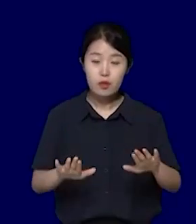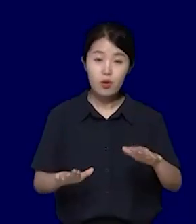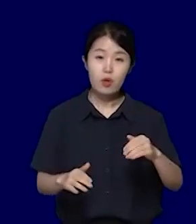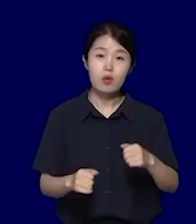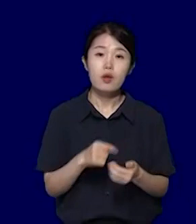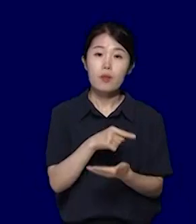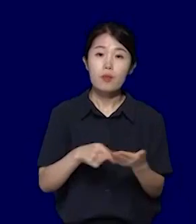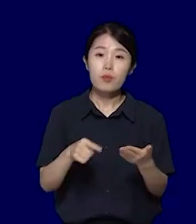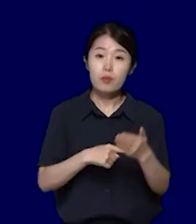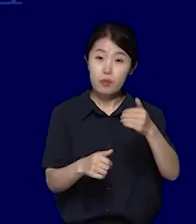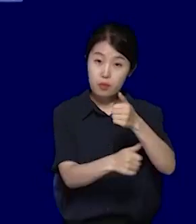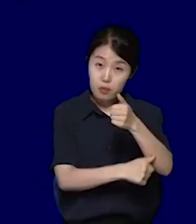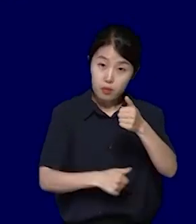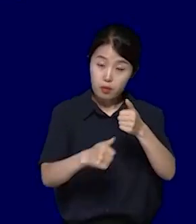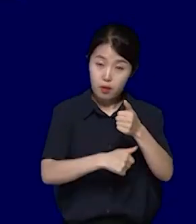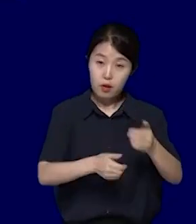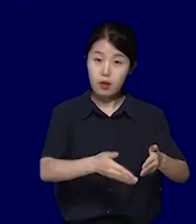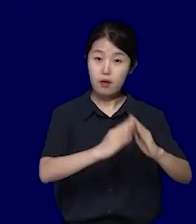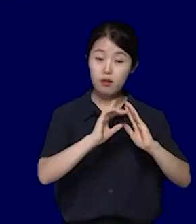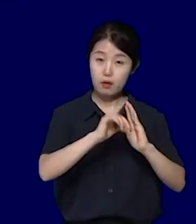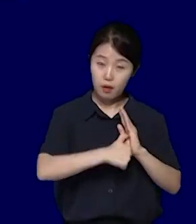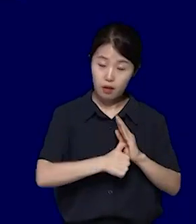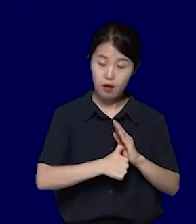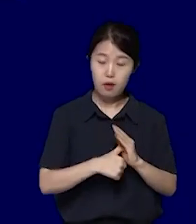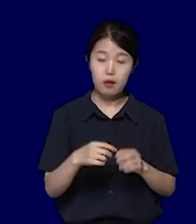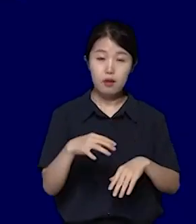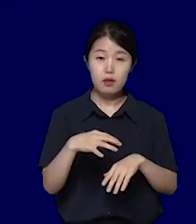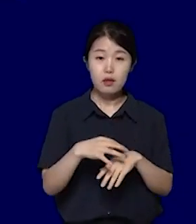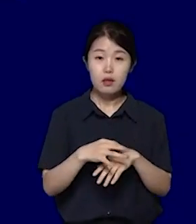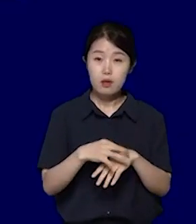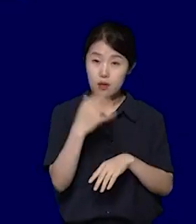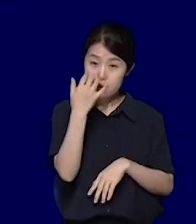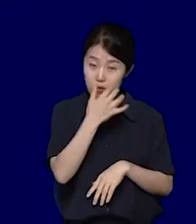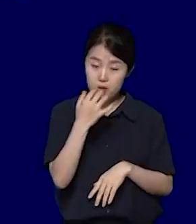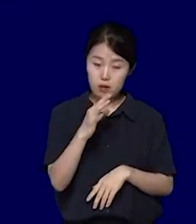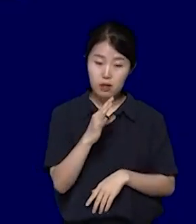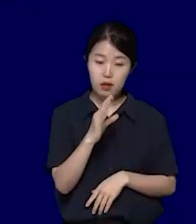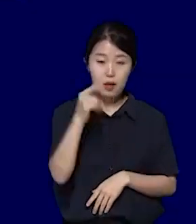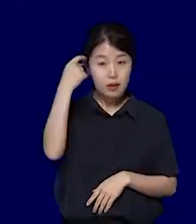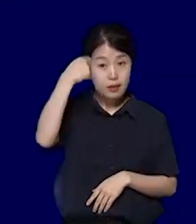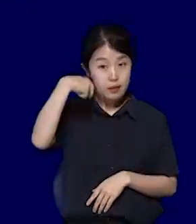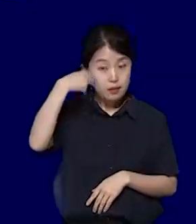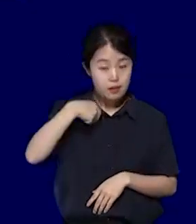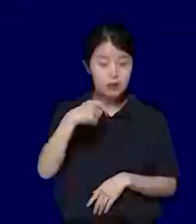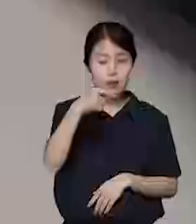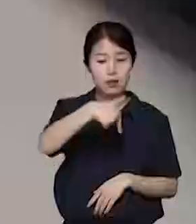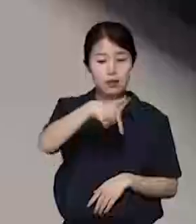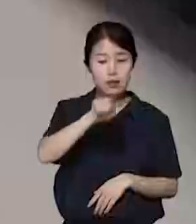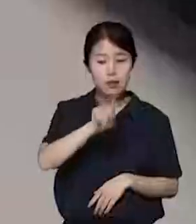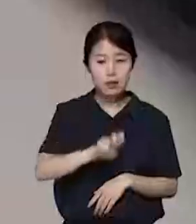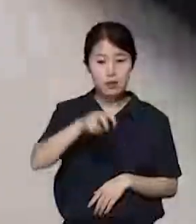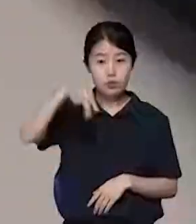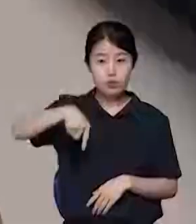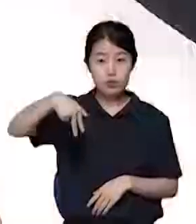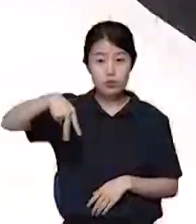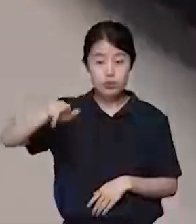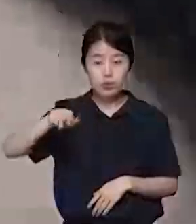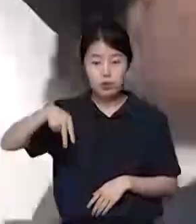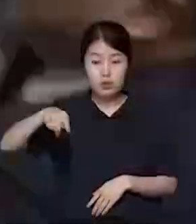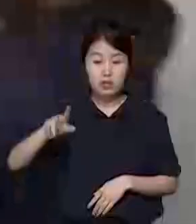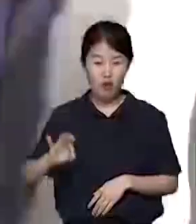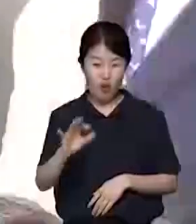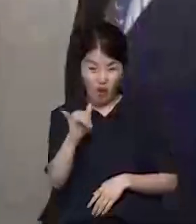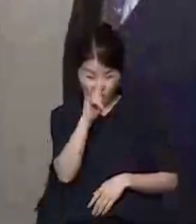꾸릴 때 성인지 감수성에 있는 구성원이 필요하다는 이야기도 나옵니다. 43년간 곪아온 성폭력 피해자의